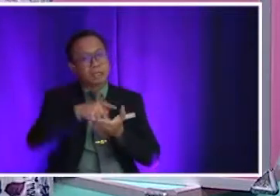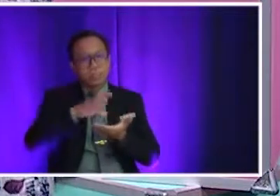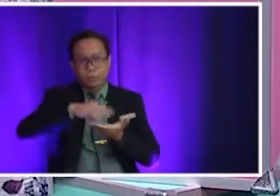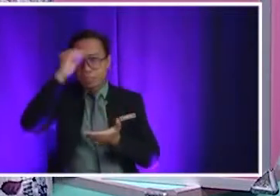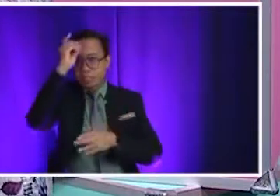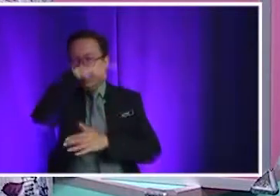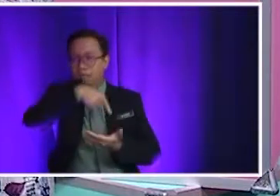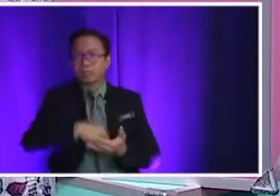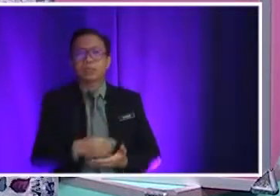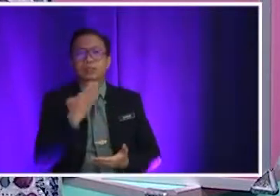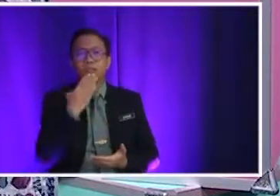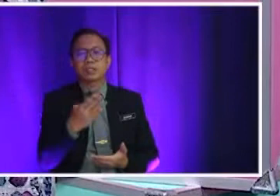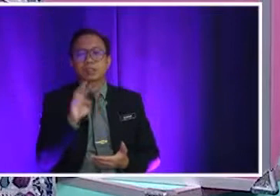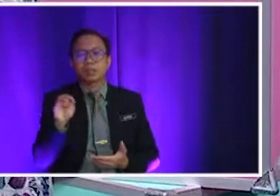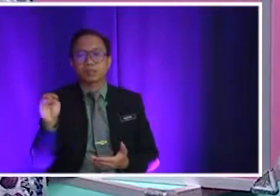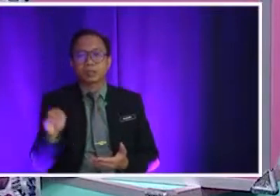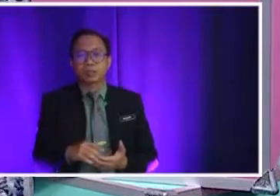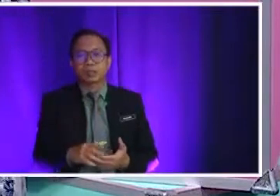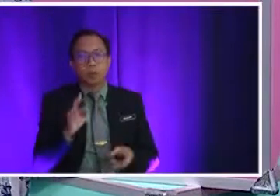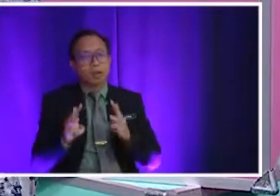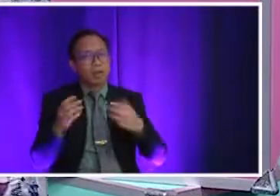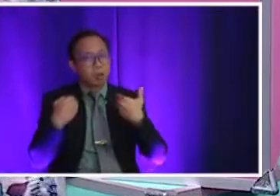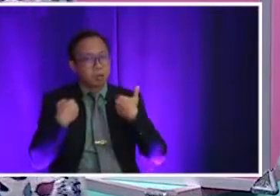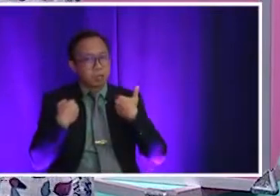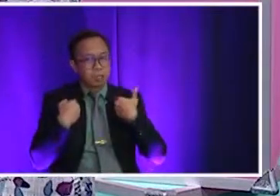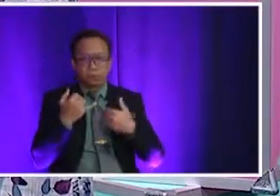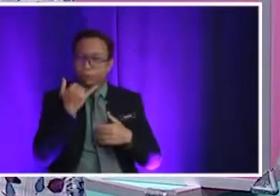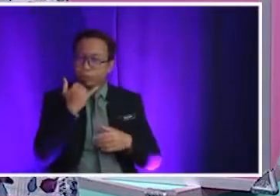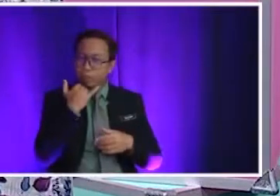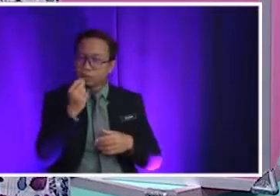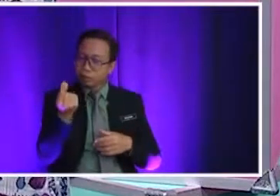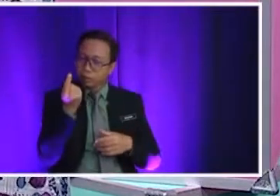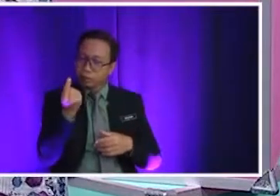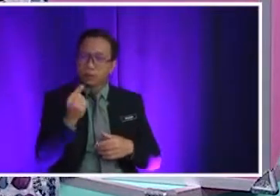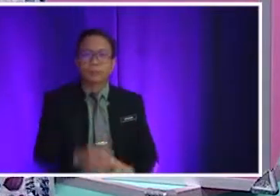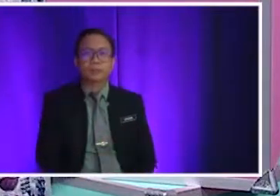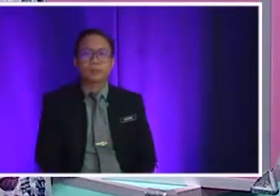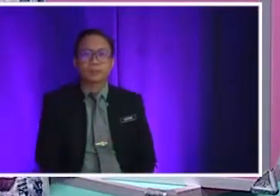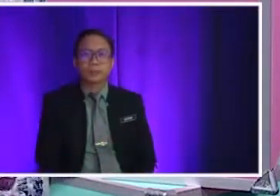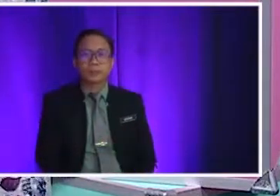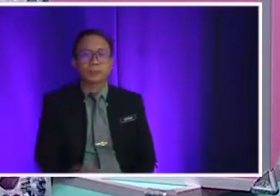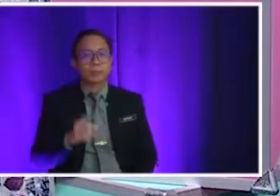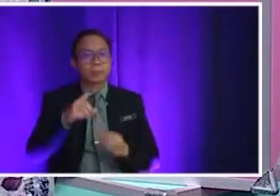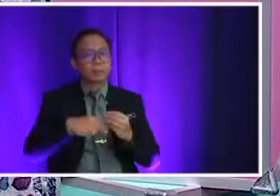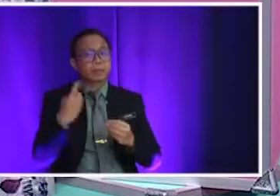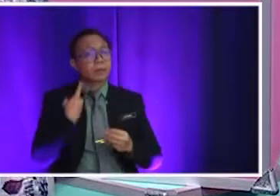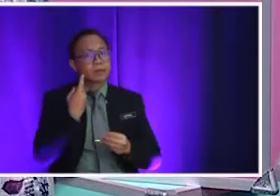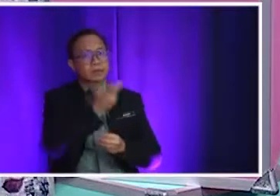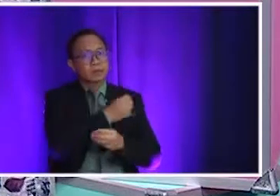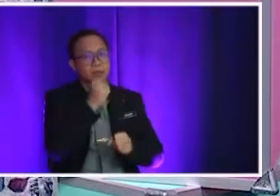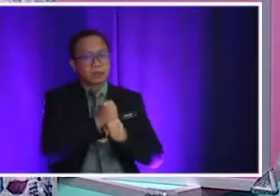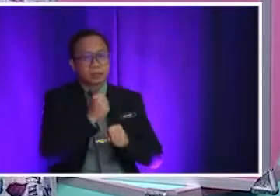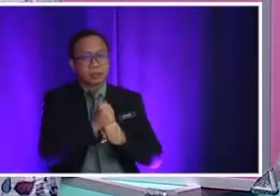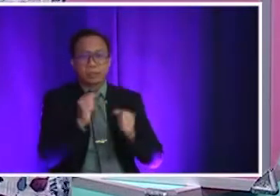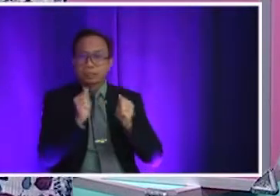hari ini Ati Makasih gedung Walaupun ada kesilapan teknik el-shaddai kek ah maklumlah bila kita bekerja dengan